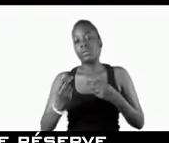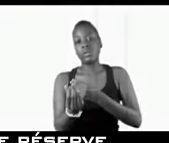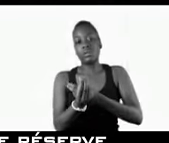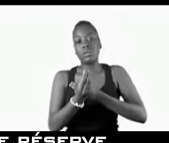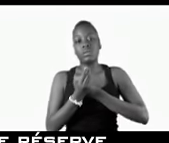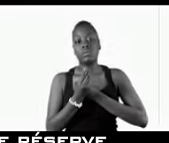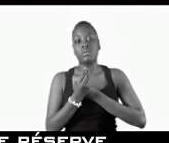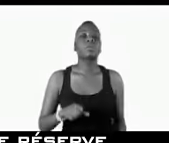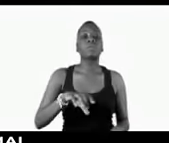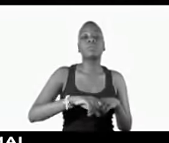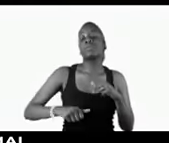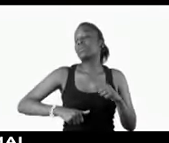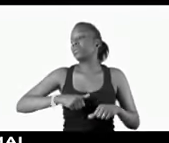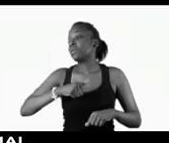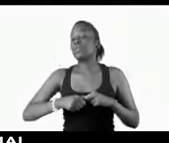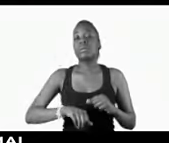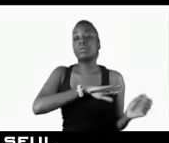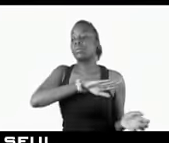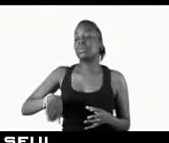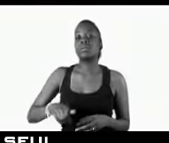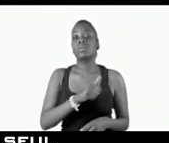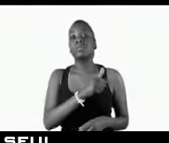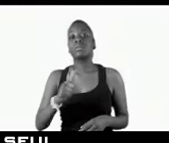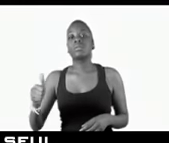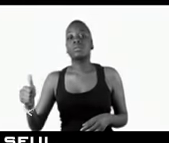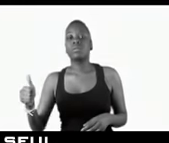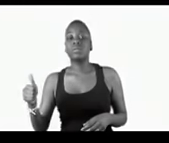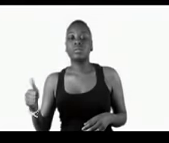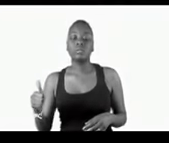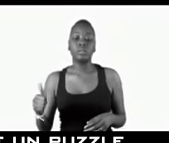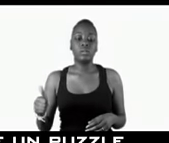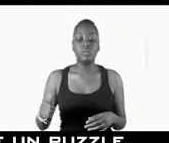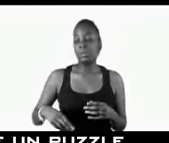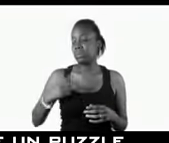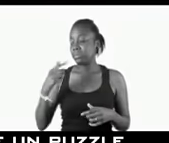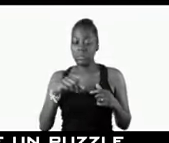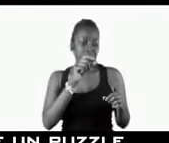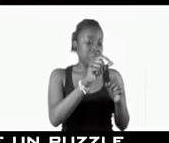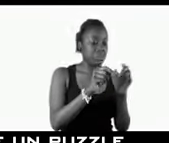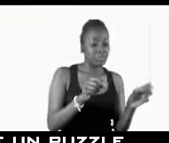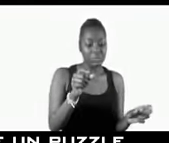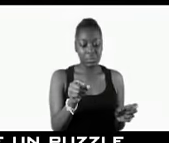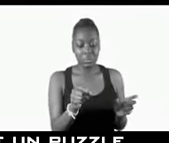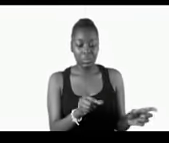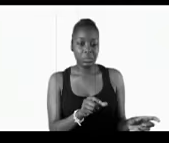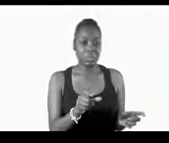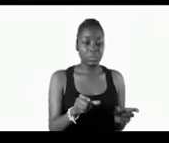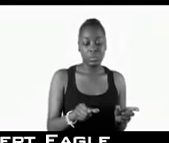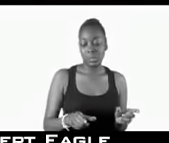J'oublie ce que la vie réserve. Elle me fait mal, je me retrouve seul. J'ai l'impression d'être un